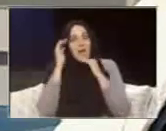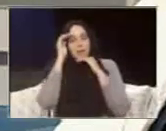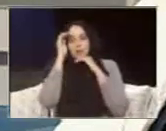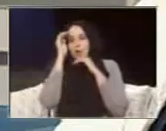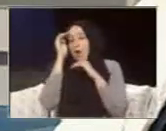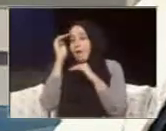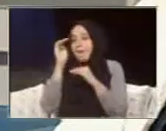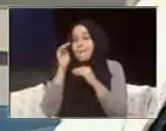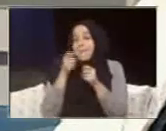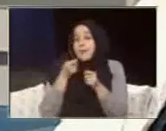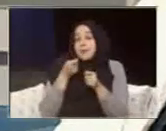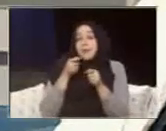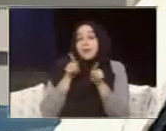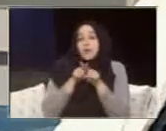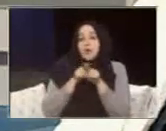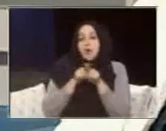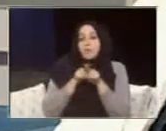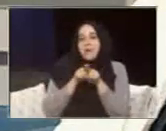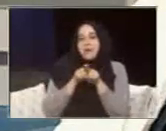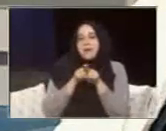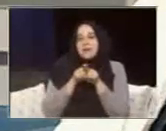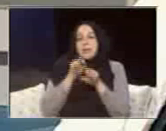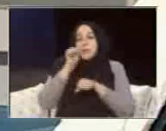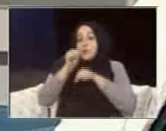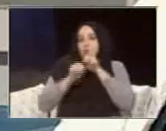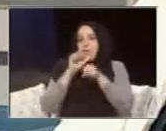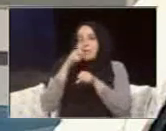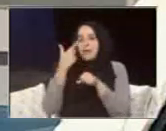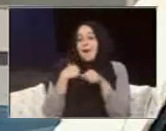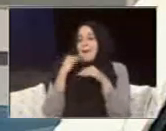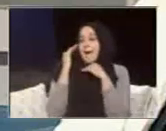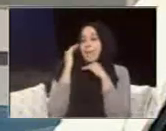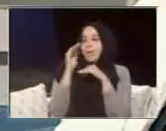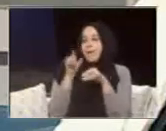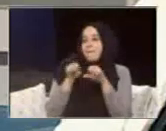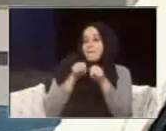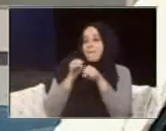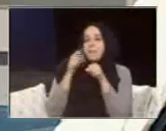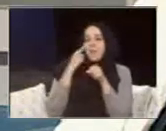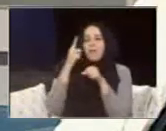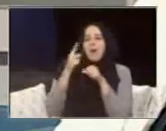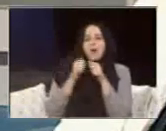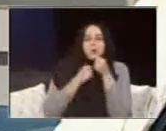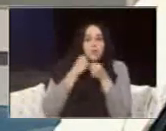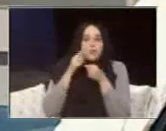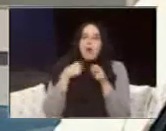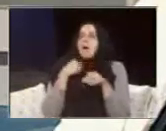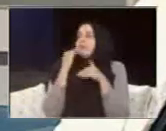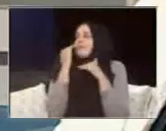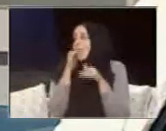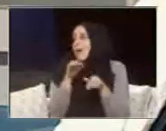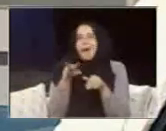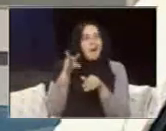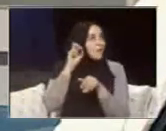يتلذذون بتعذيب البشر، يعني يتمتعون بسماع أنينهم